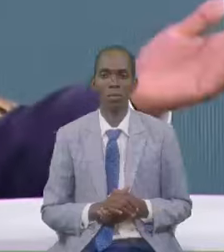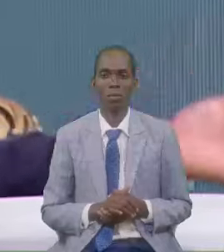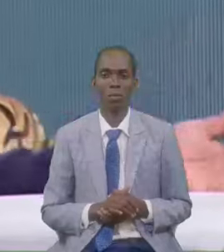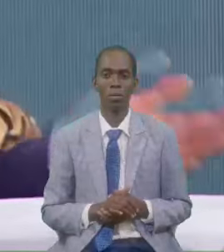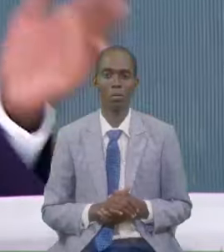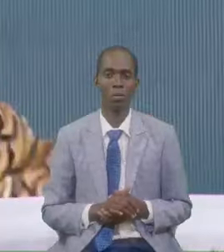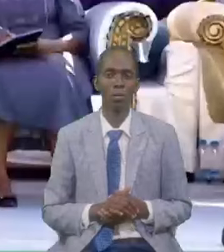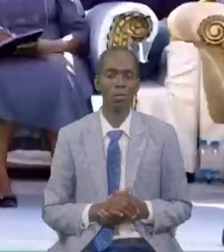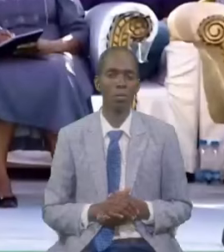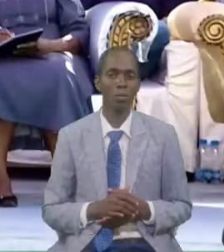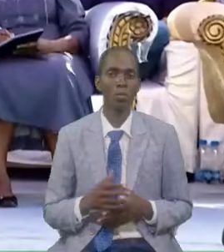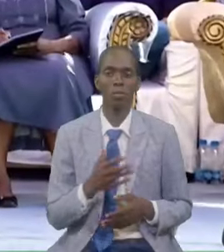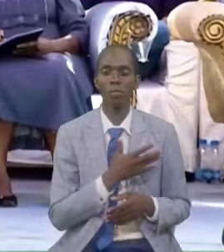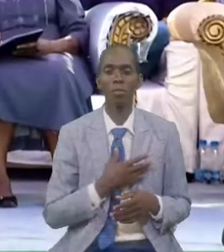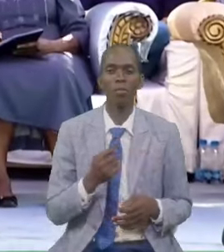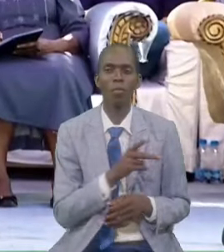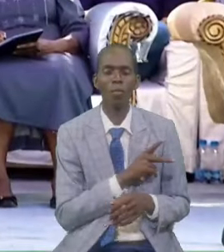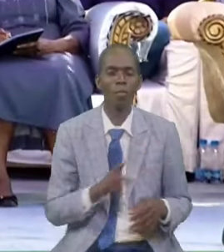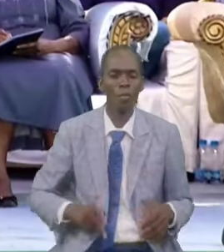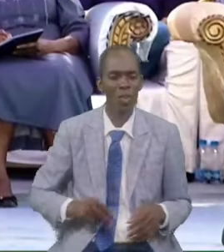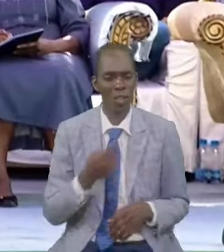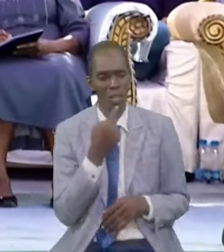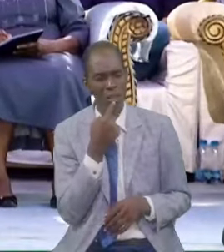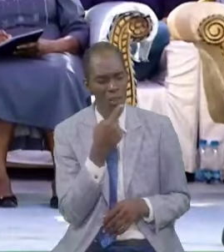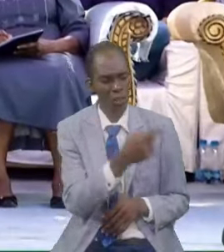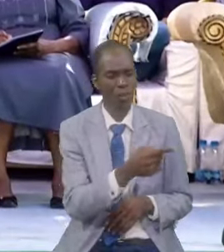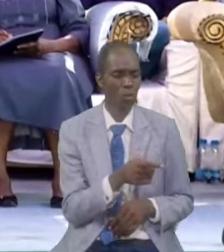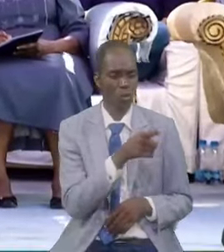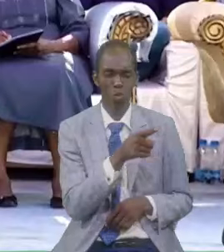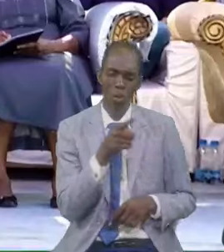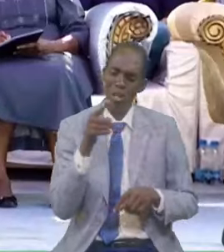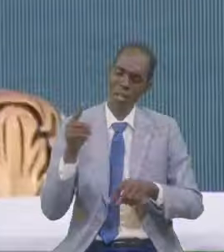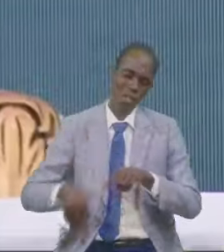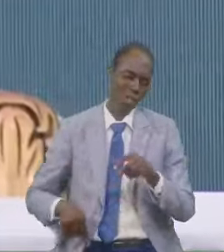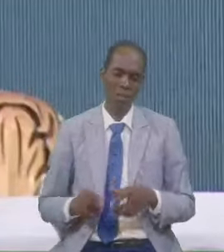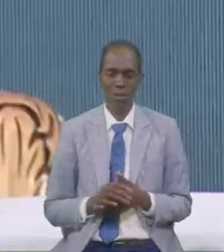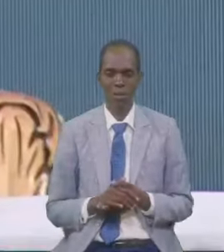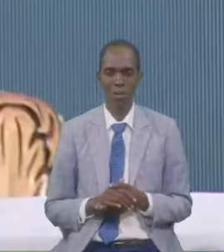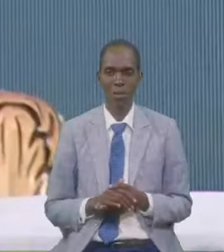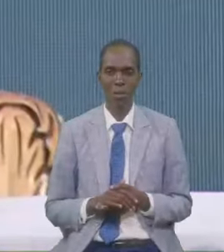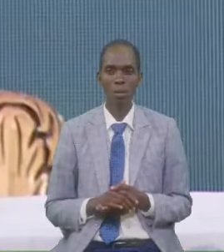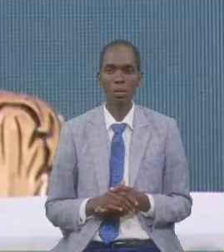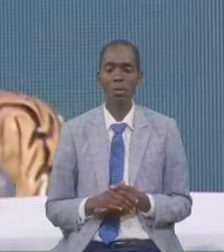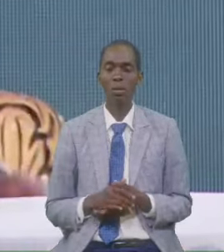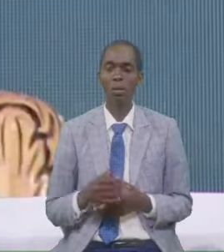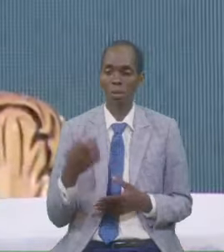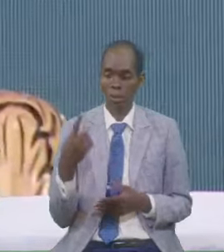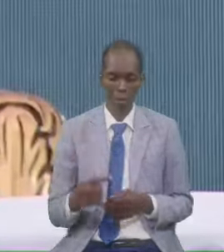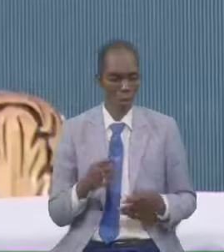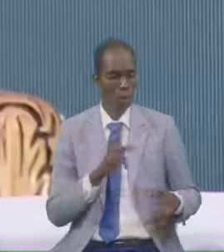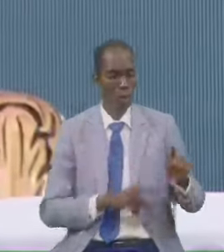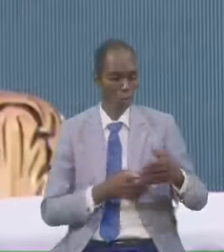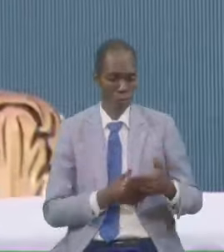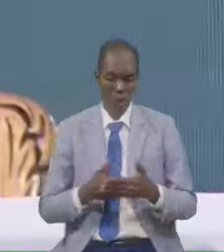The king said, you cannot. రాజు అంటున్నాడు, నీ వల్ల కాదయ్యా. The neighbor said, you cannot. ఇరుగు పొరుగు వారు